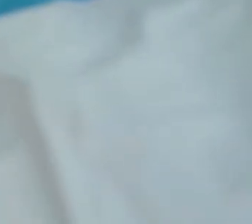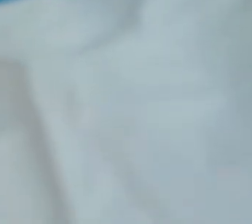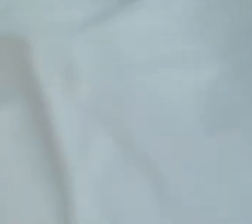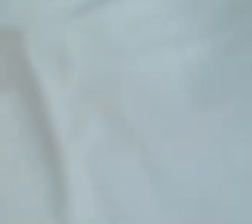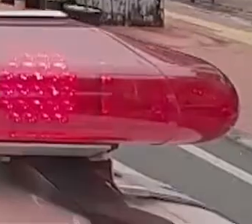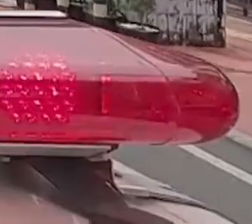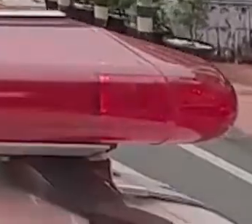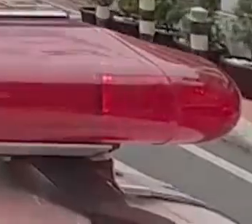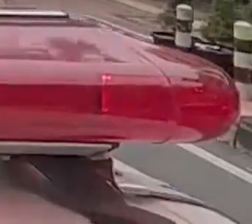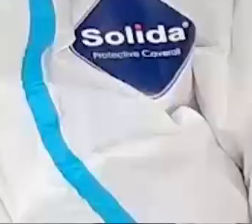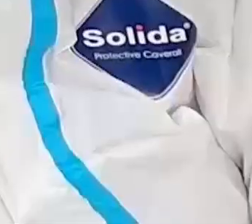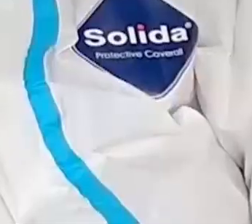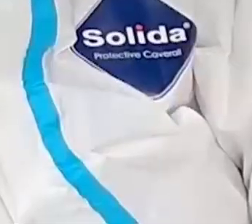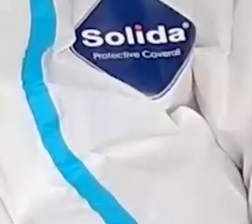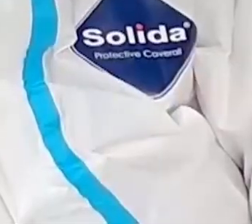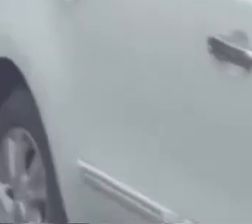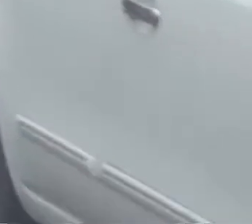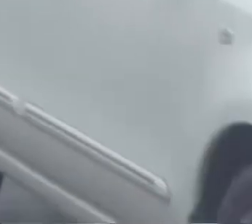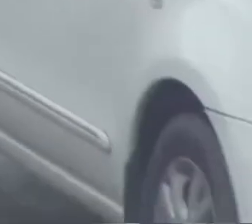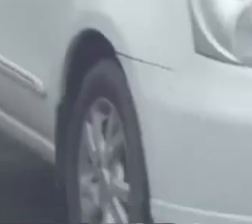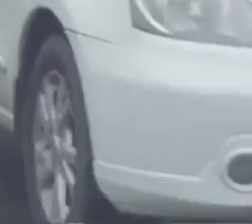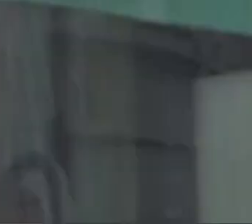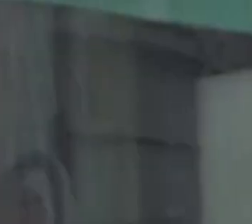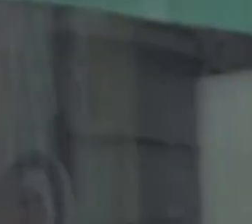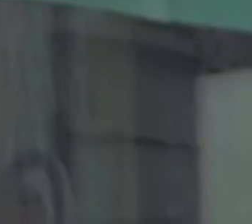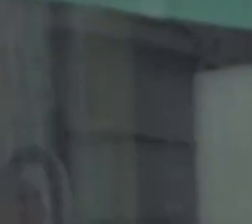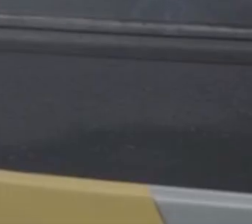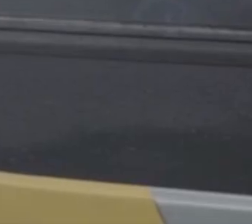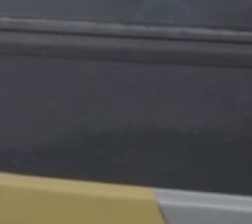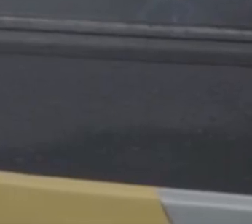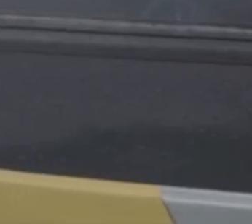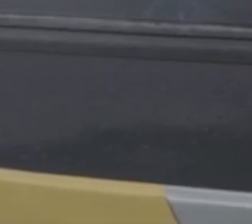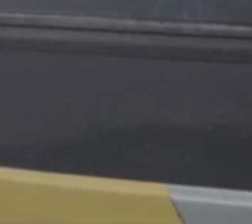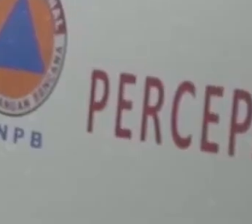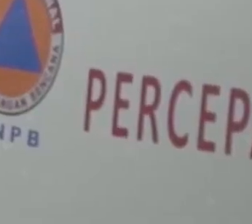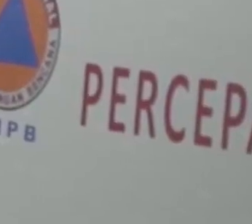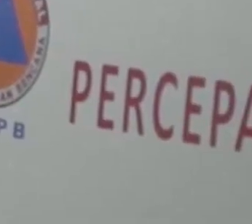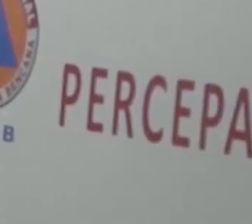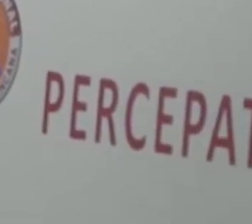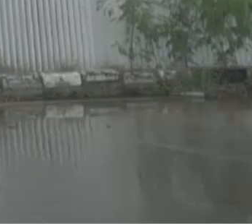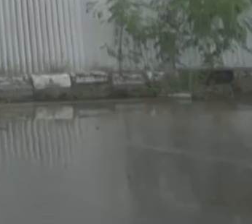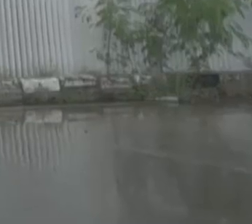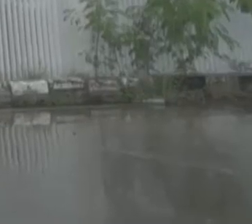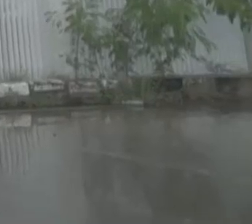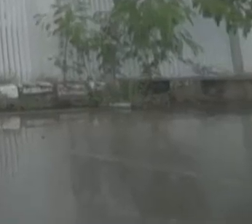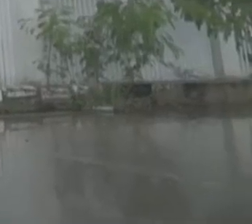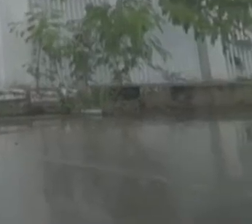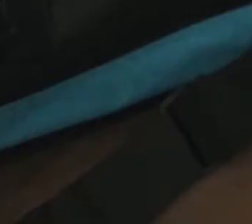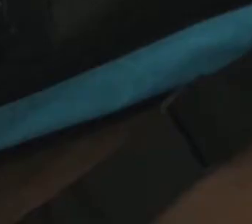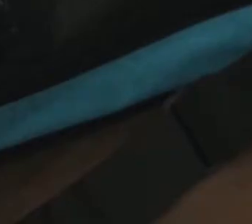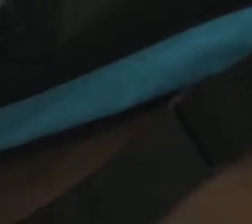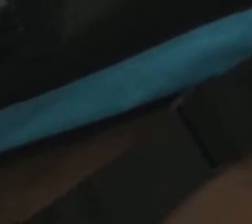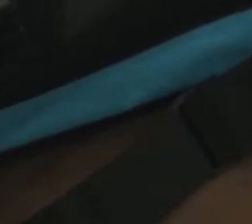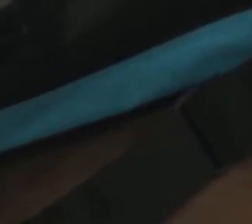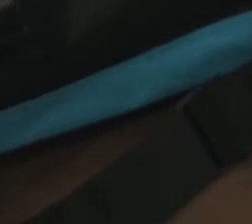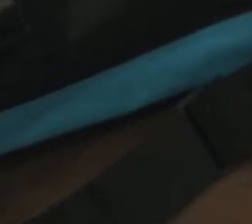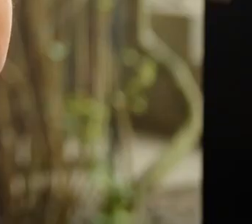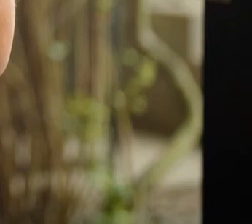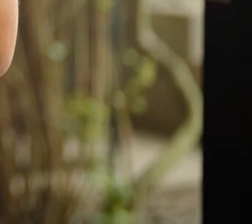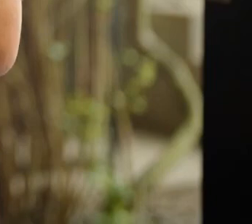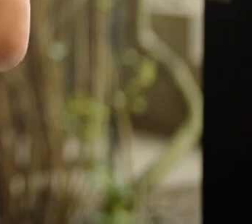Made my hanya akan pergi bila kita saling peduli sebab bila tidak gelombang baru datang dan pergi berani